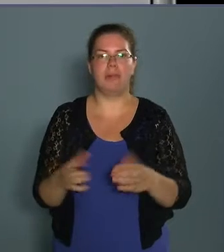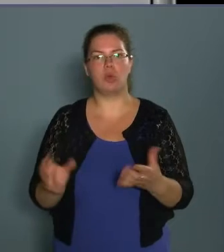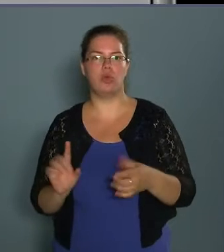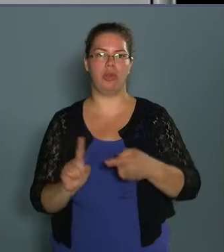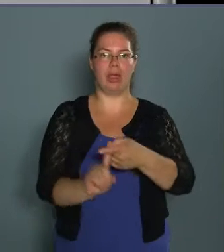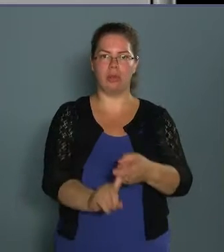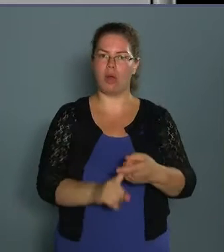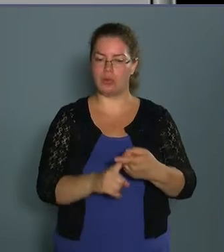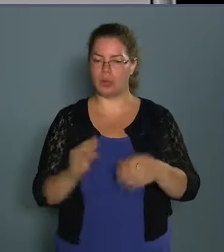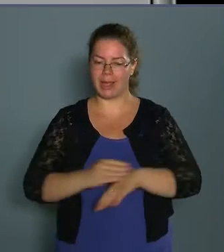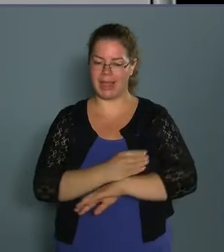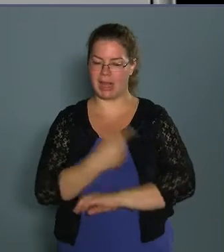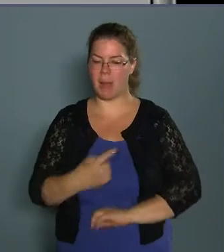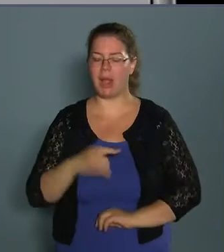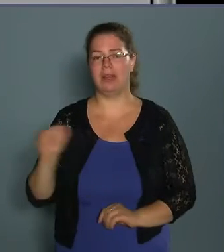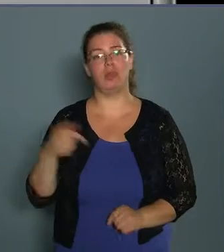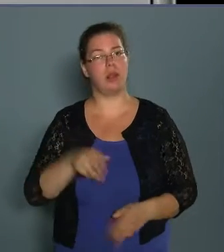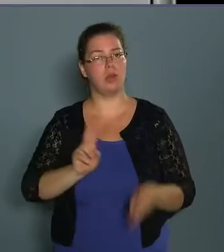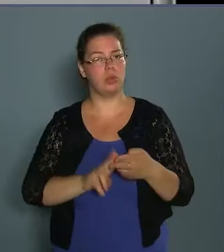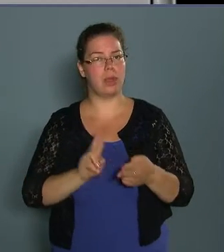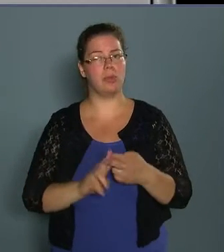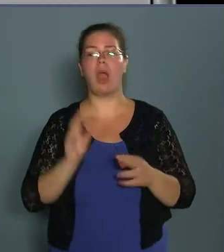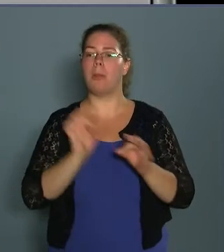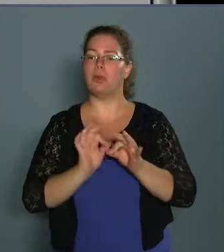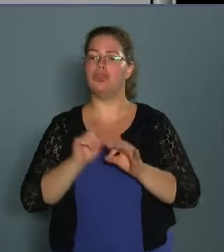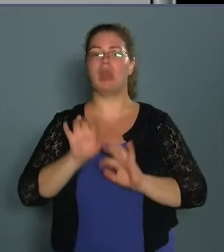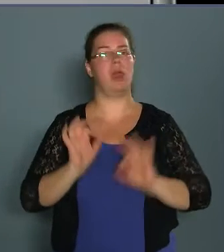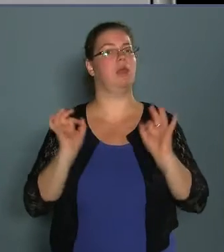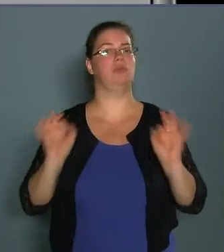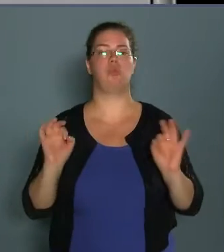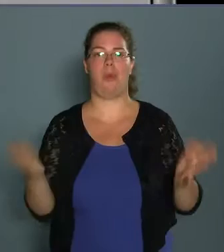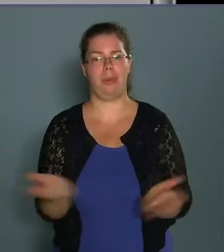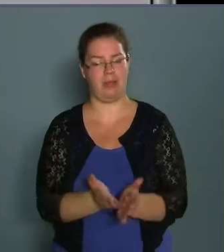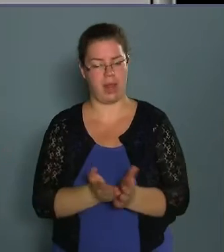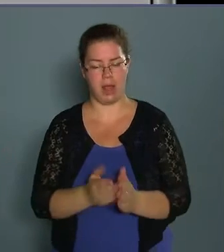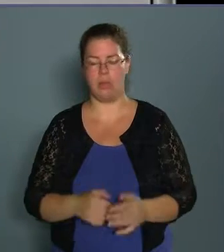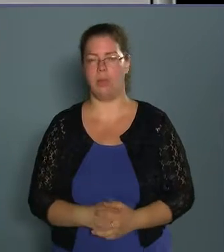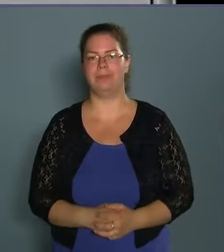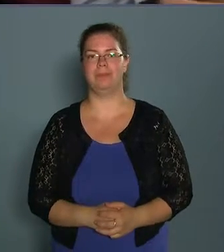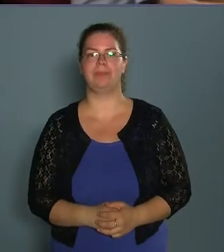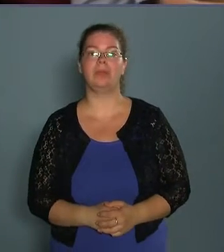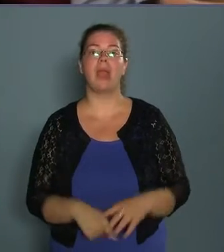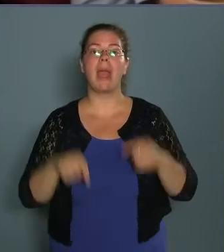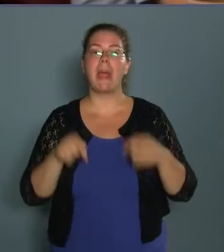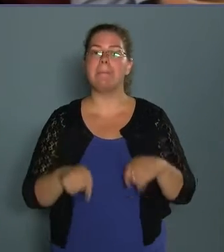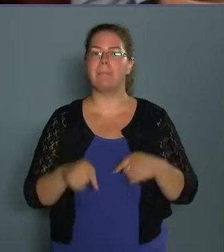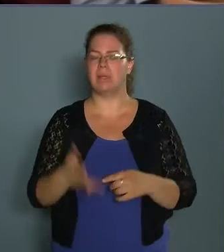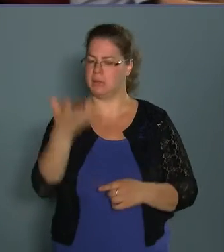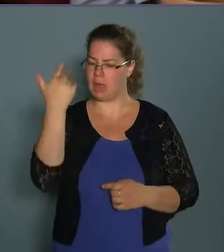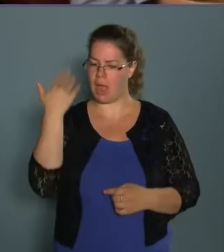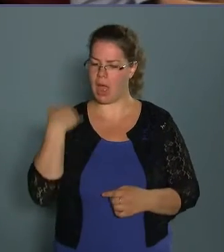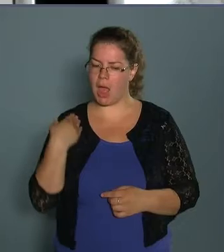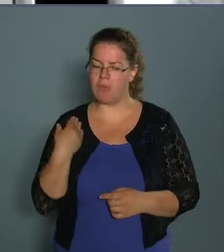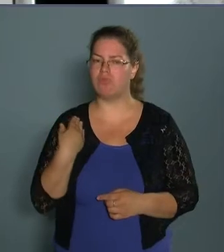közösséghez tartozónak érezze magát, és ezek az ünnepségek pont erre kiválóan megfelelőek és alkalmasak. Ebben az